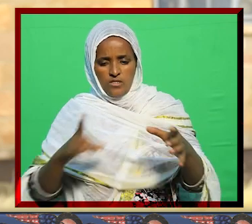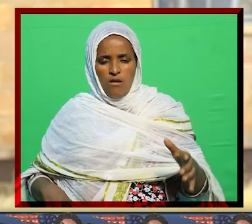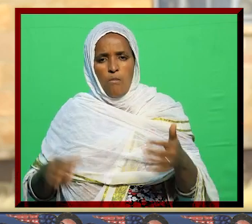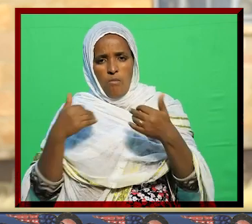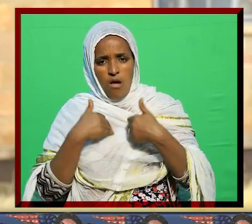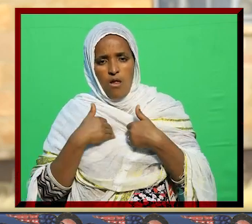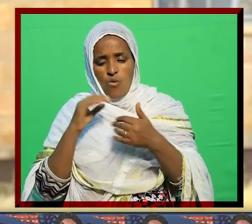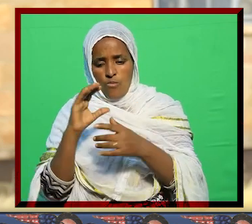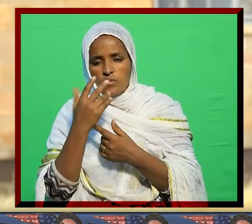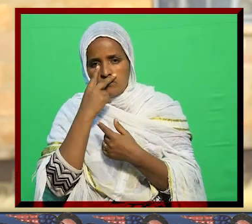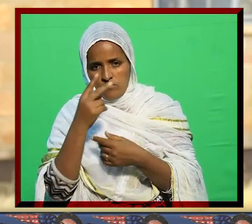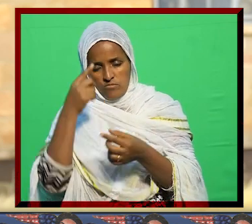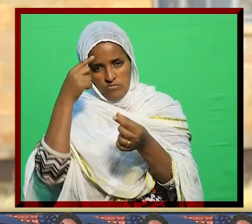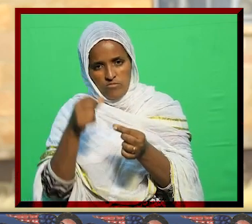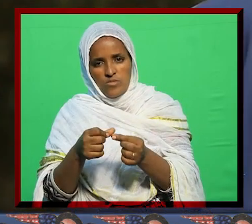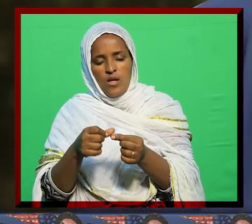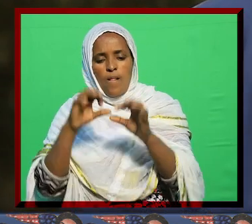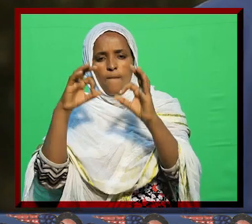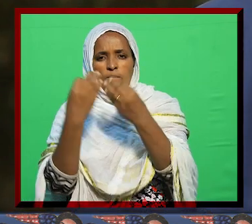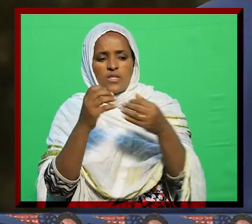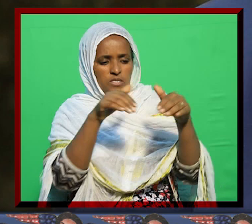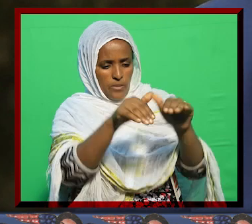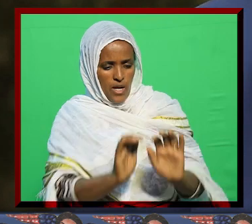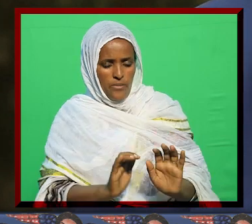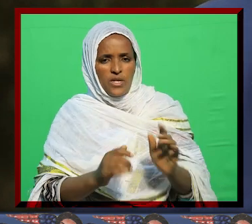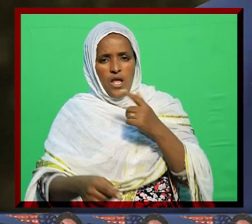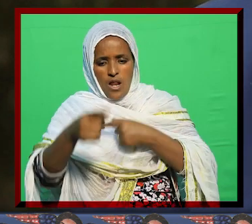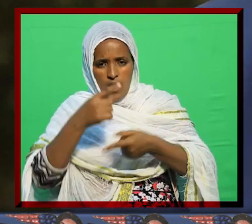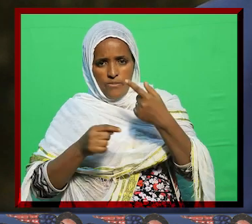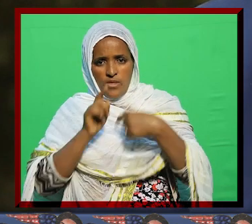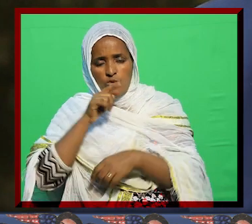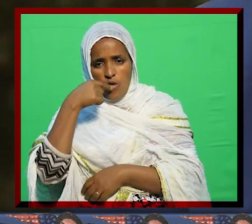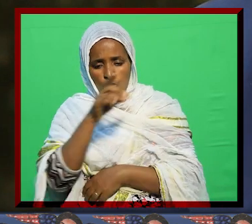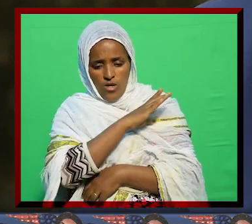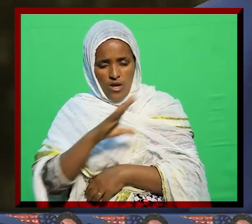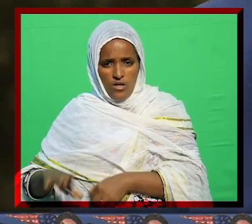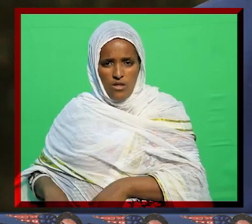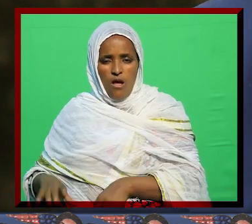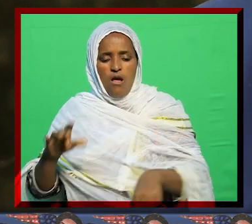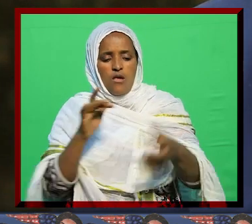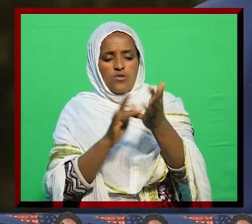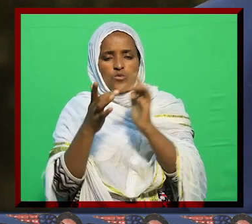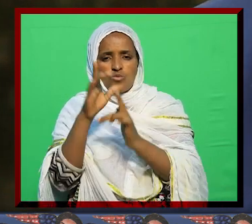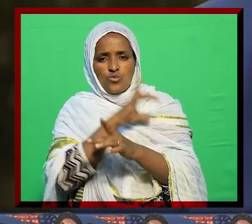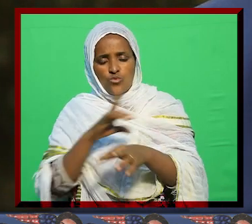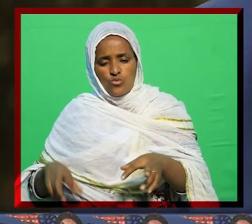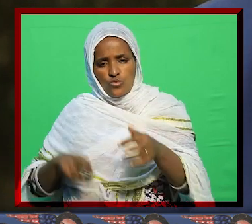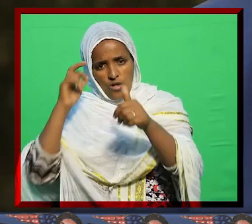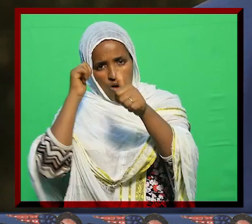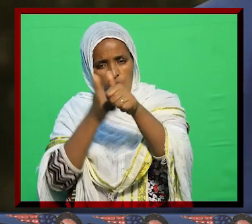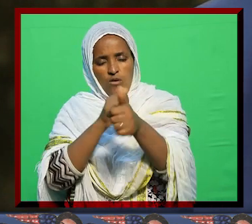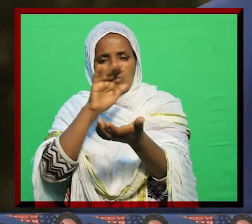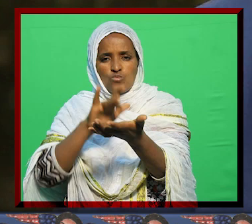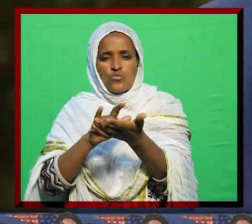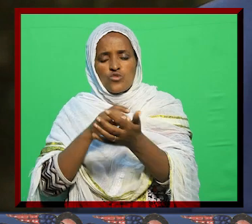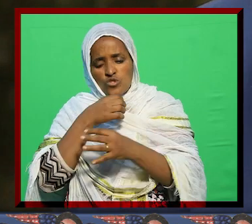በስፋት ክርስቲናችን ባለው መልኩ እናስባቸዋለን። ቤተሰዎችን ቀብሬ ልምጣ ነው ያለው አይደለ? ጌታችን ኢየሱስ ክርስቶስ